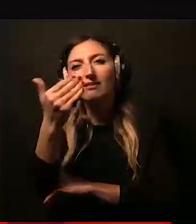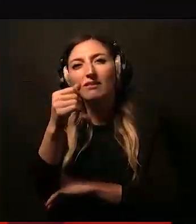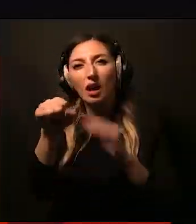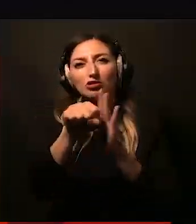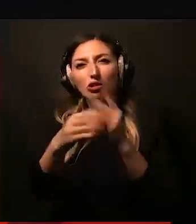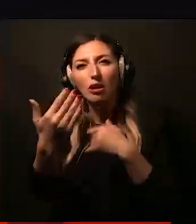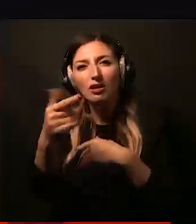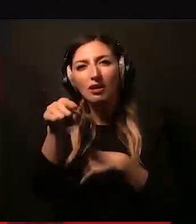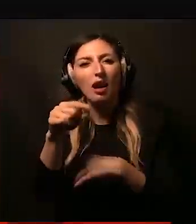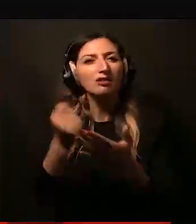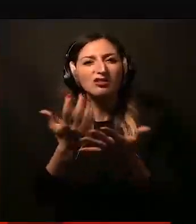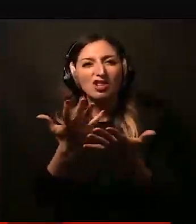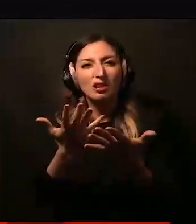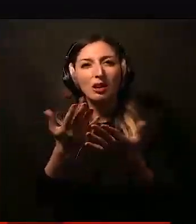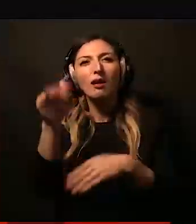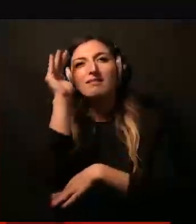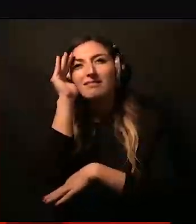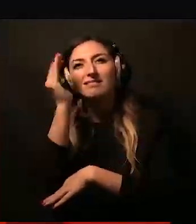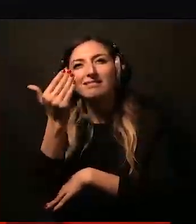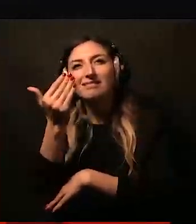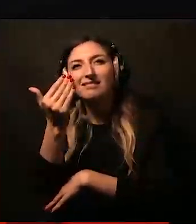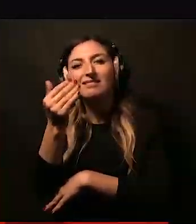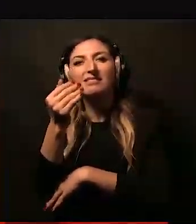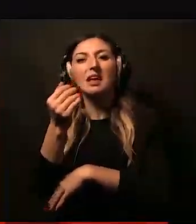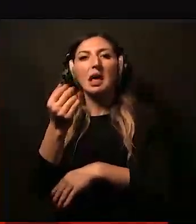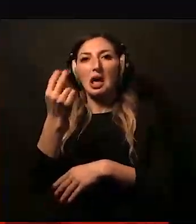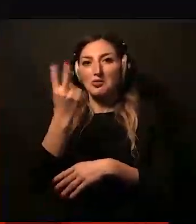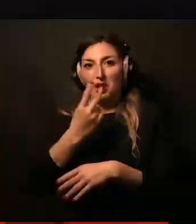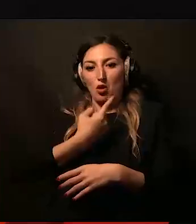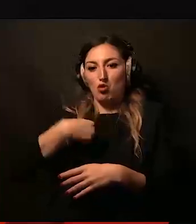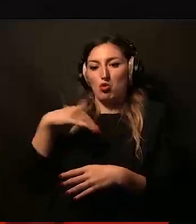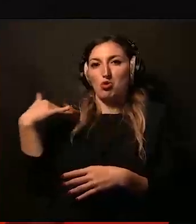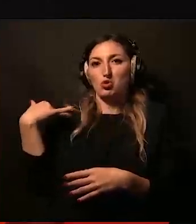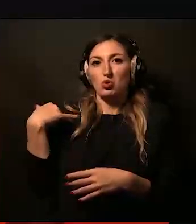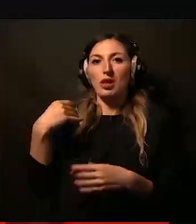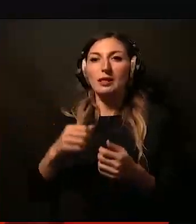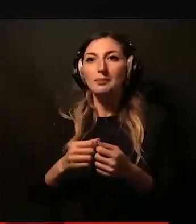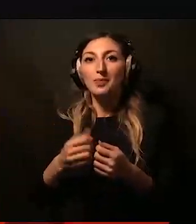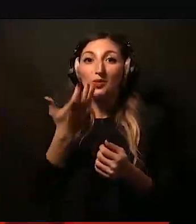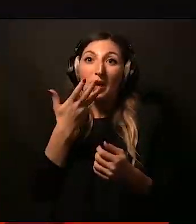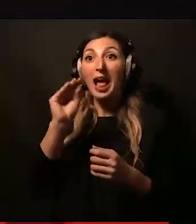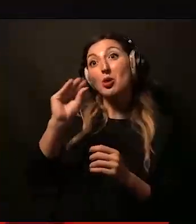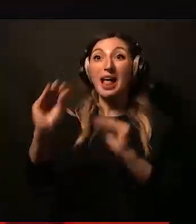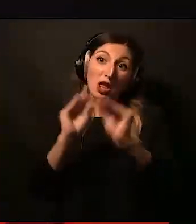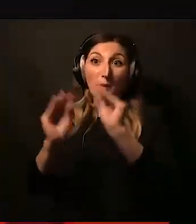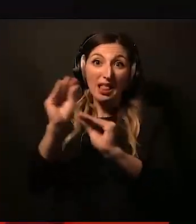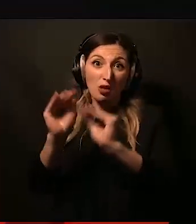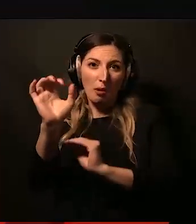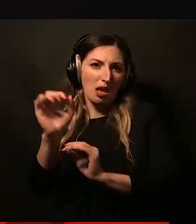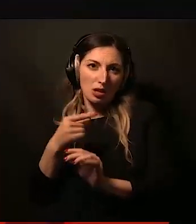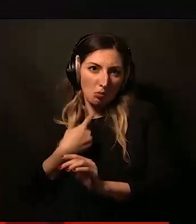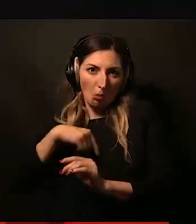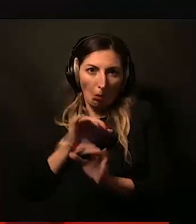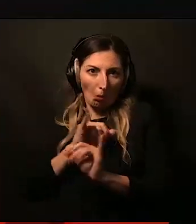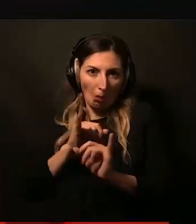quello che capitava senza però mai ATT tentarci a chiedere cosa sarebbe successo dopo la storia